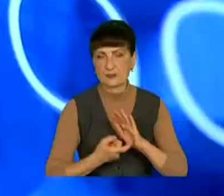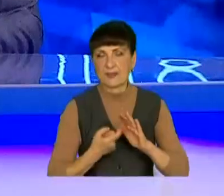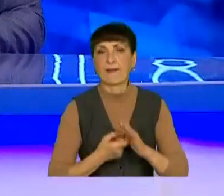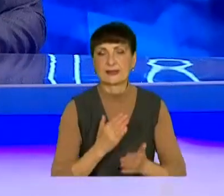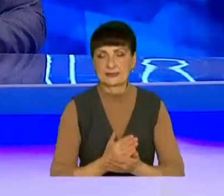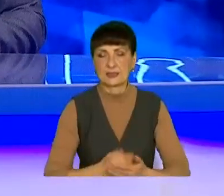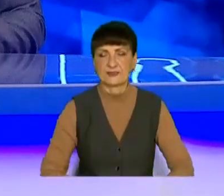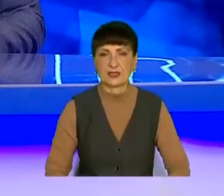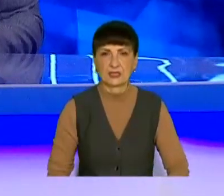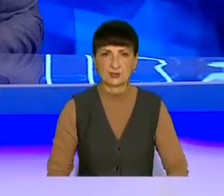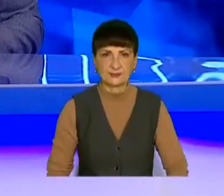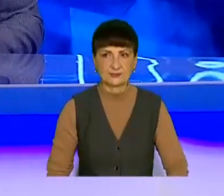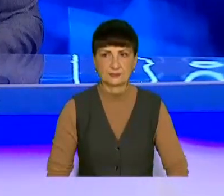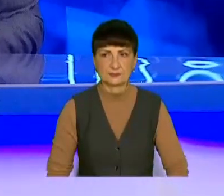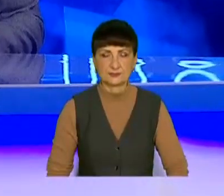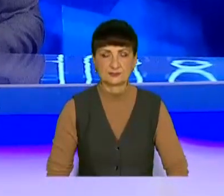расследование.